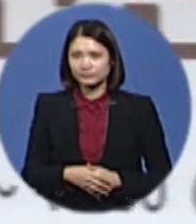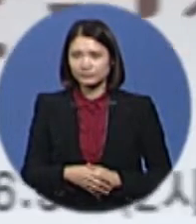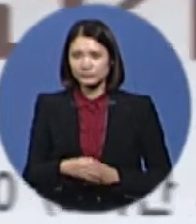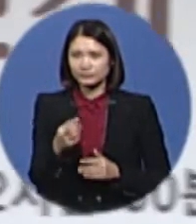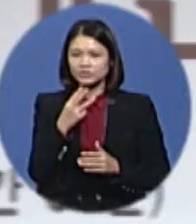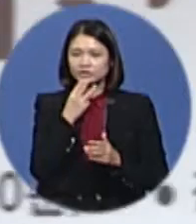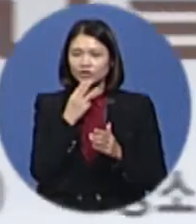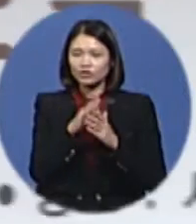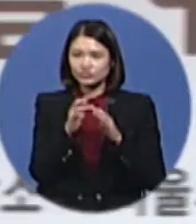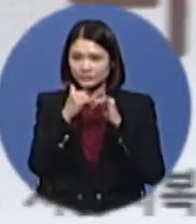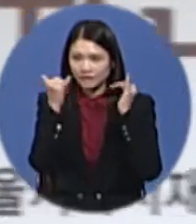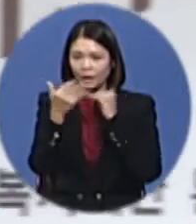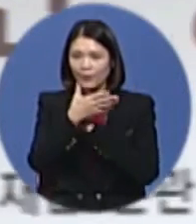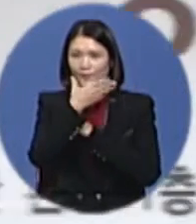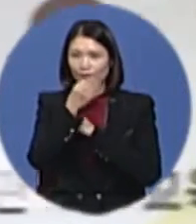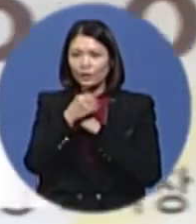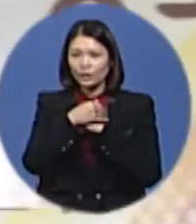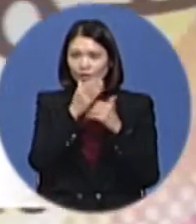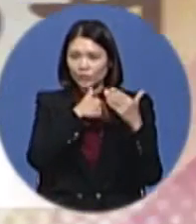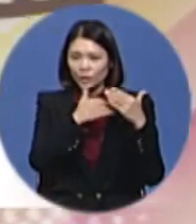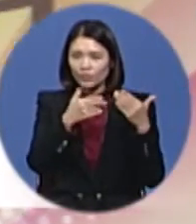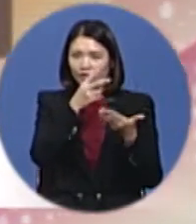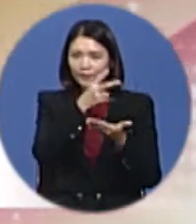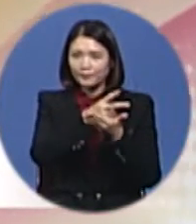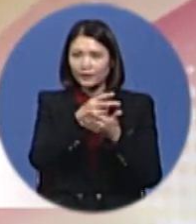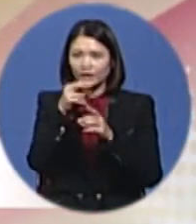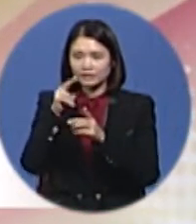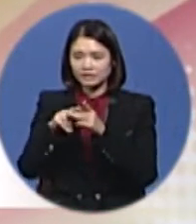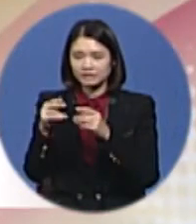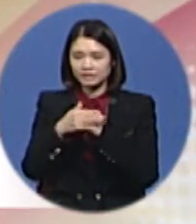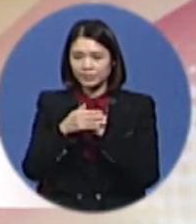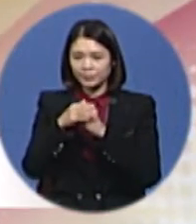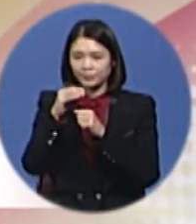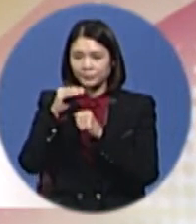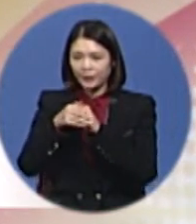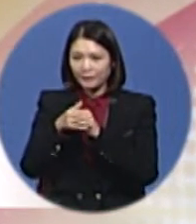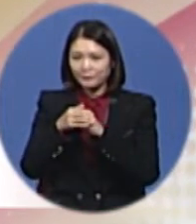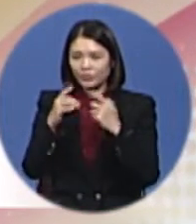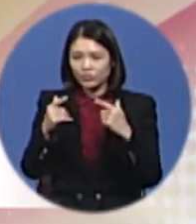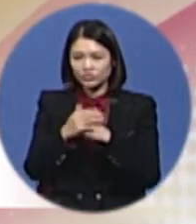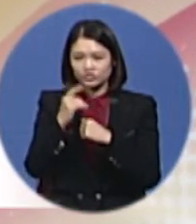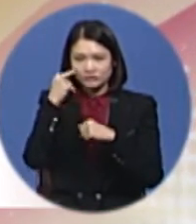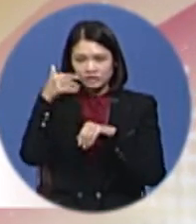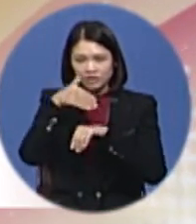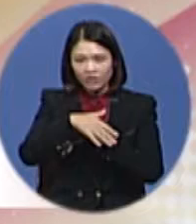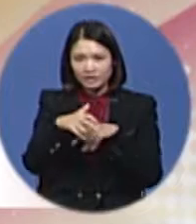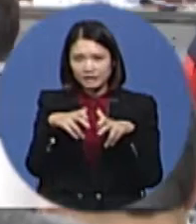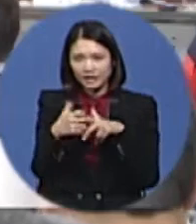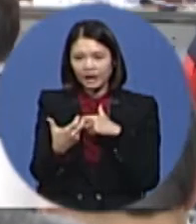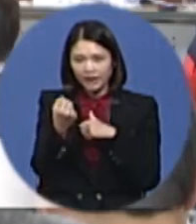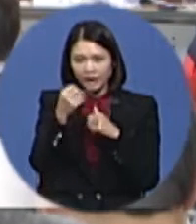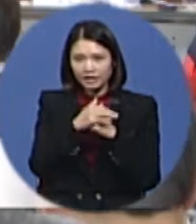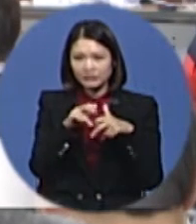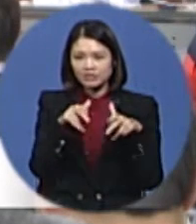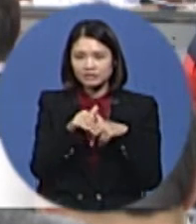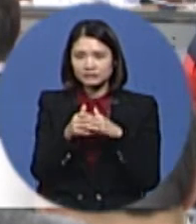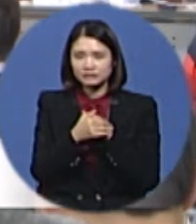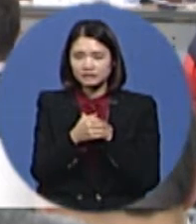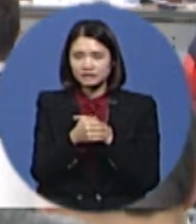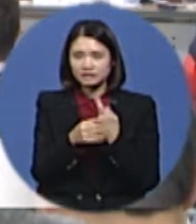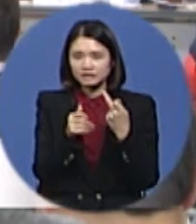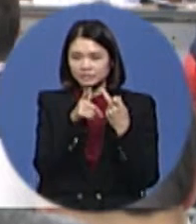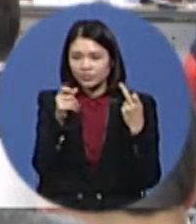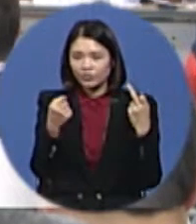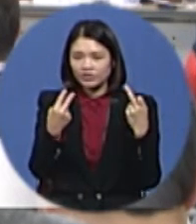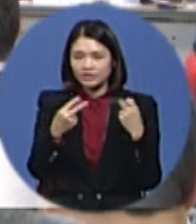서울 사회복지공익법센터와 마포구 정신장애인 사망사건 대책위원회는 지난 2일